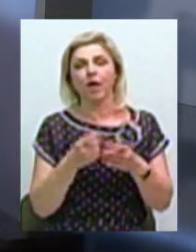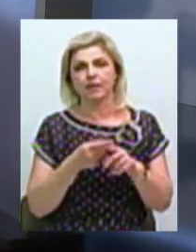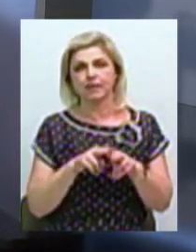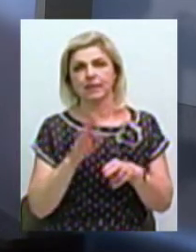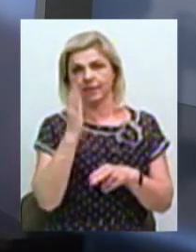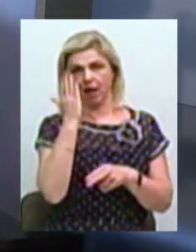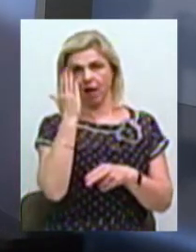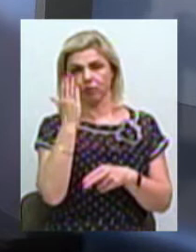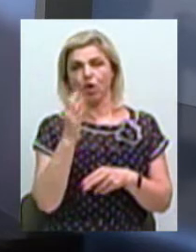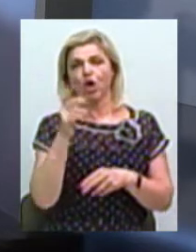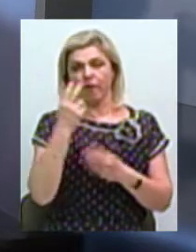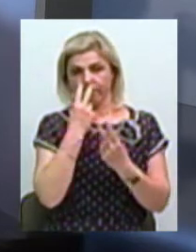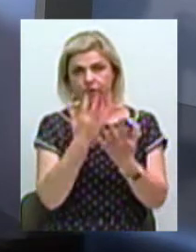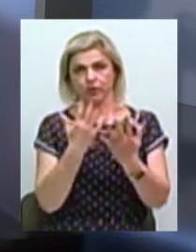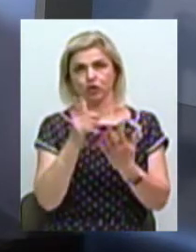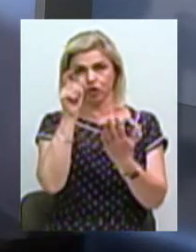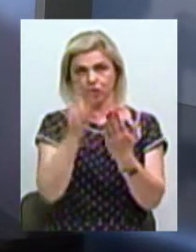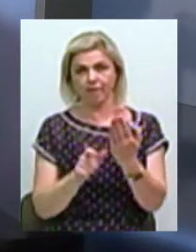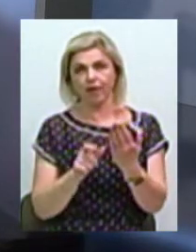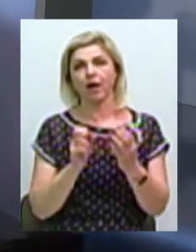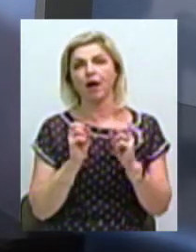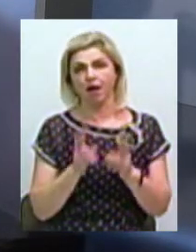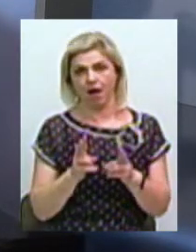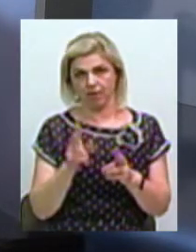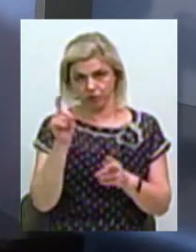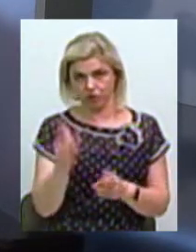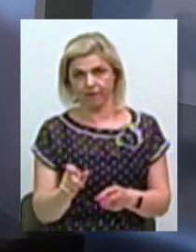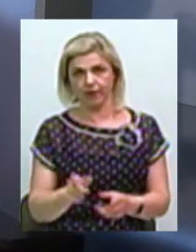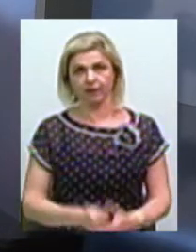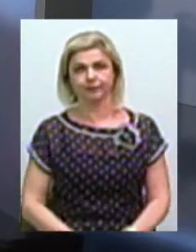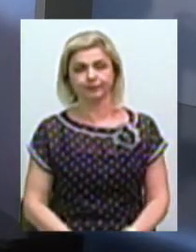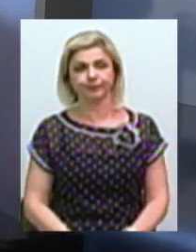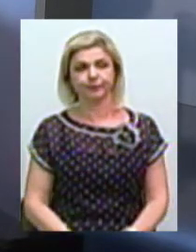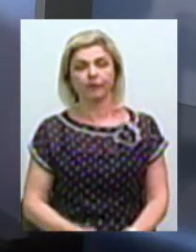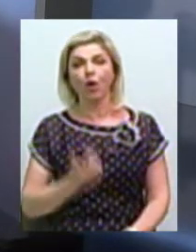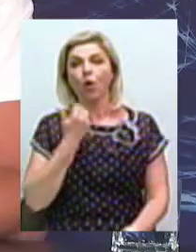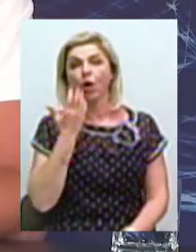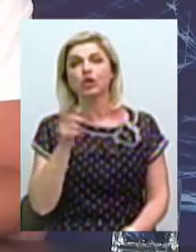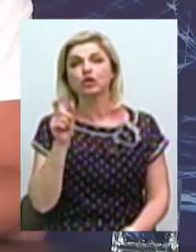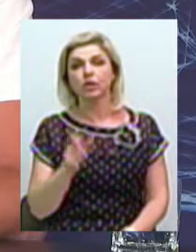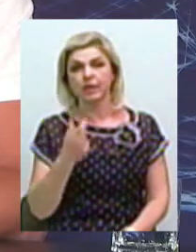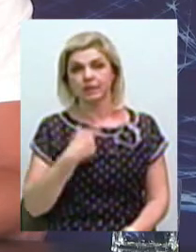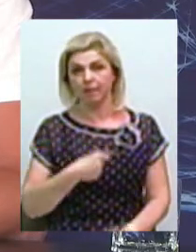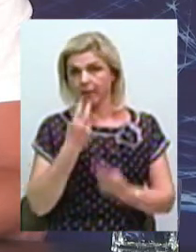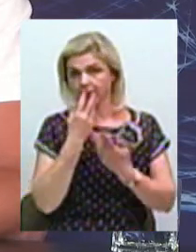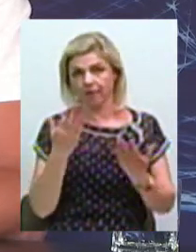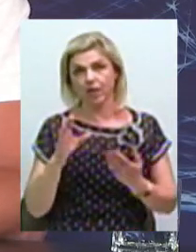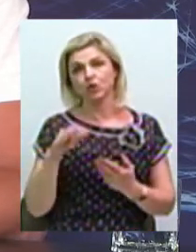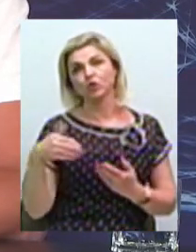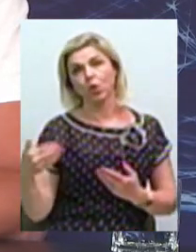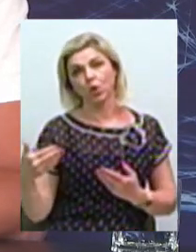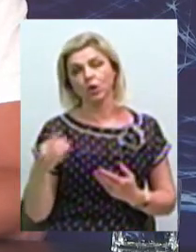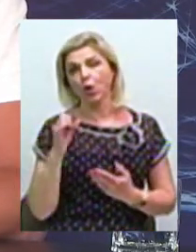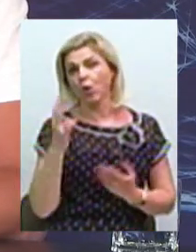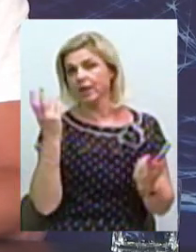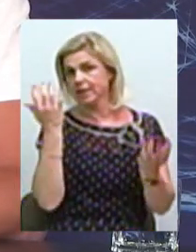это отображение человека, как бы, как такового. Если когда человек себя не видит со стороны, он не